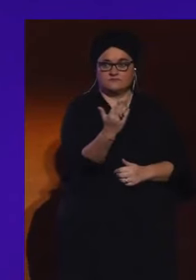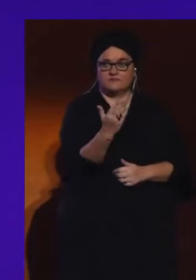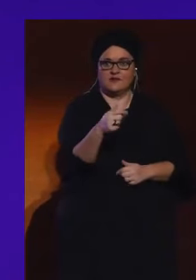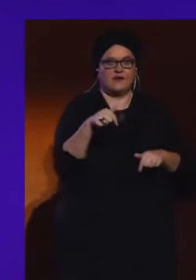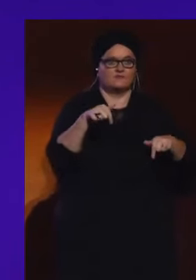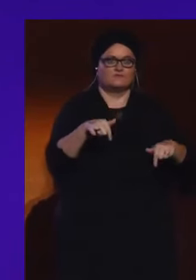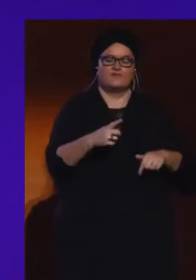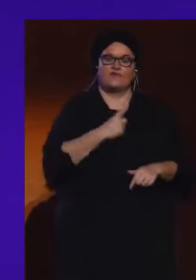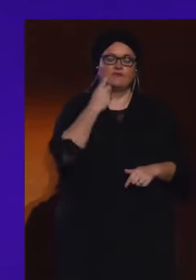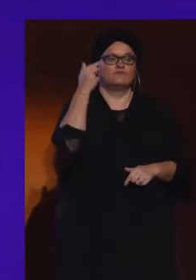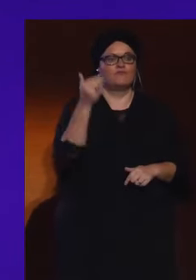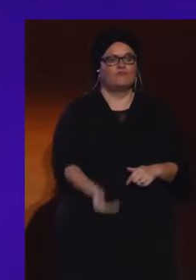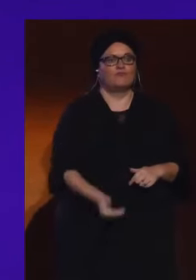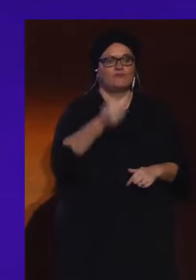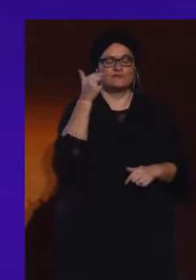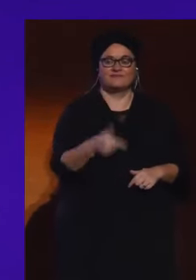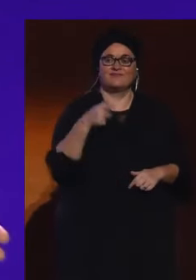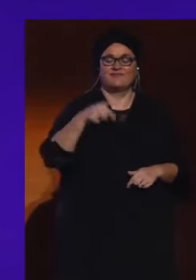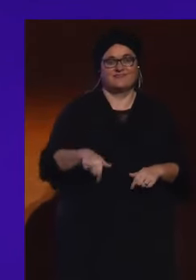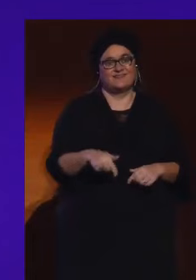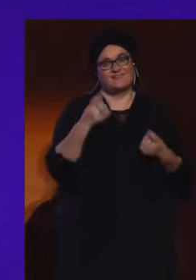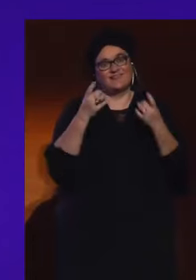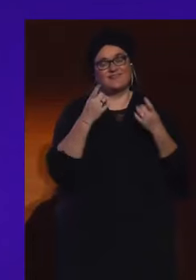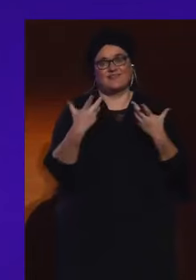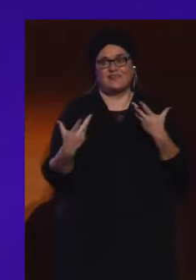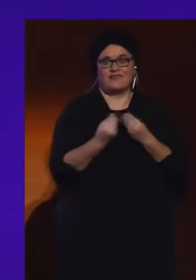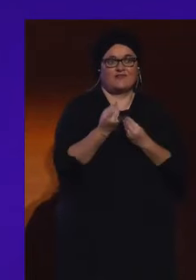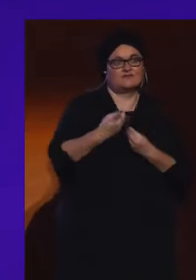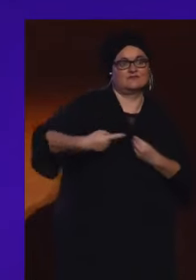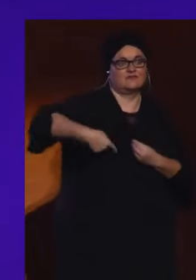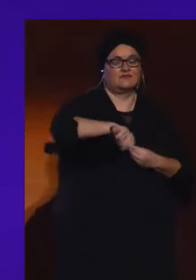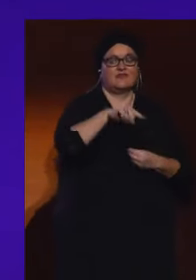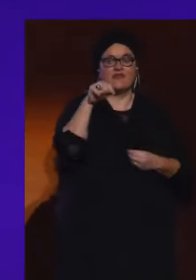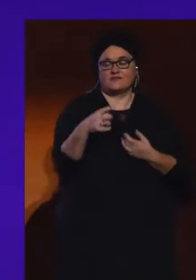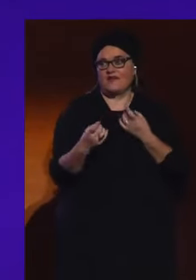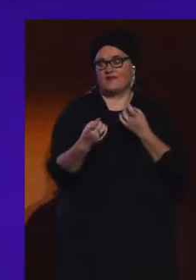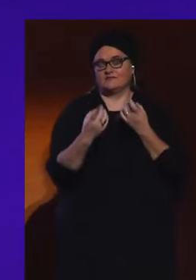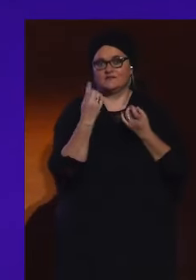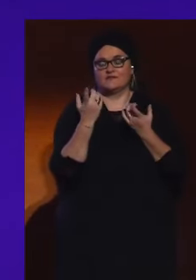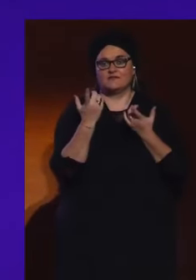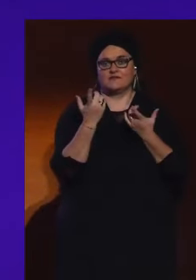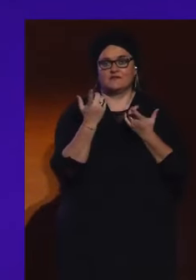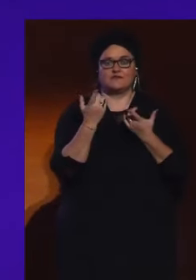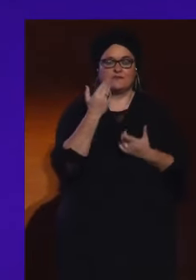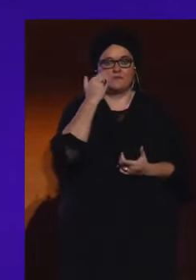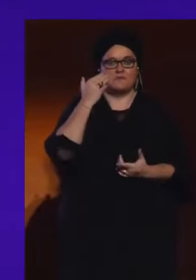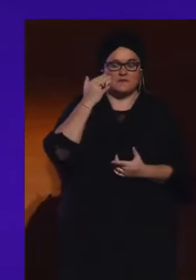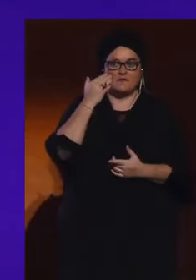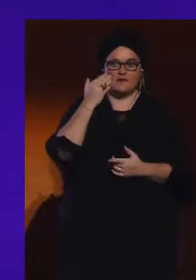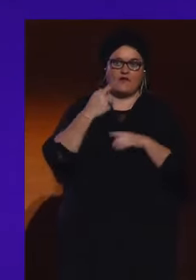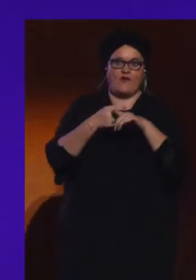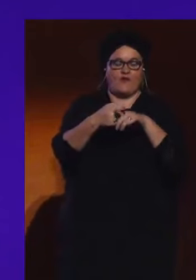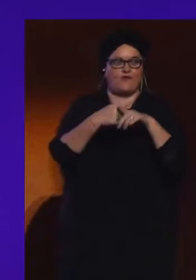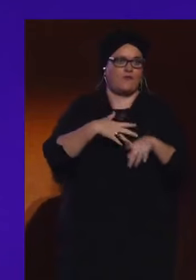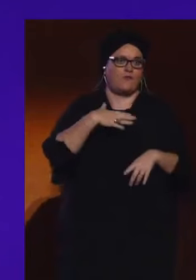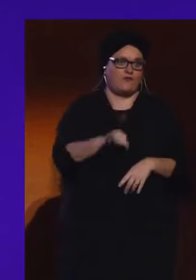niretzako egun handia da, zuekin ekitaldi honetan egotea, eta zuekin ekitaldi hau partekatzea privilegioa izan